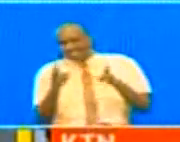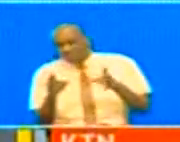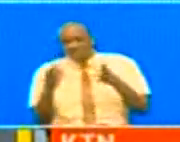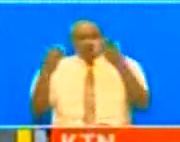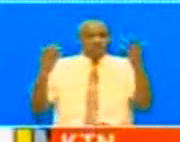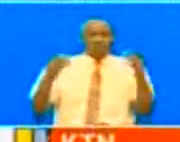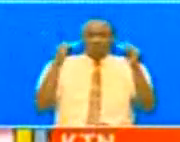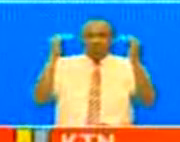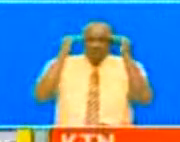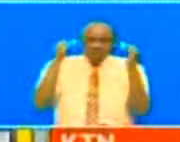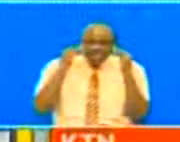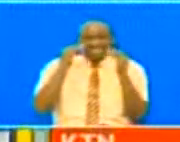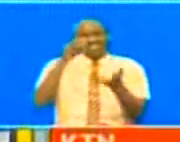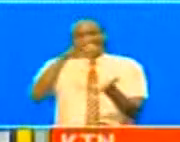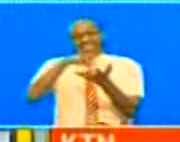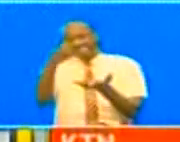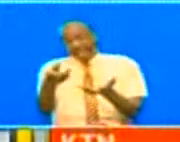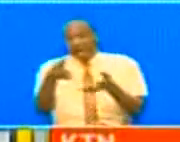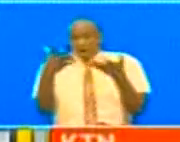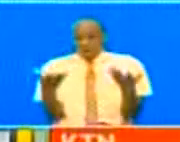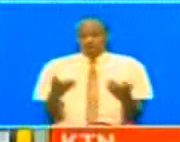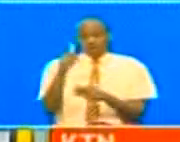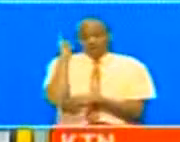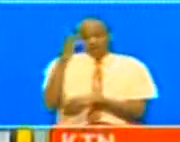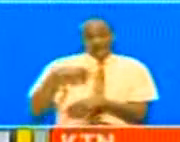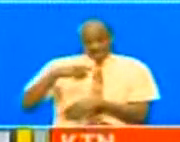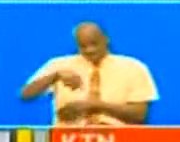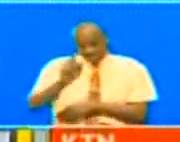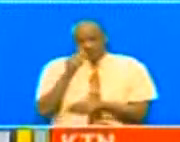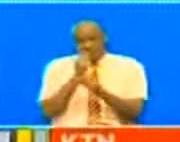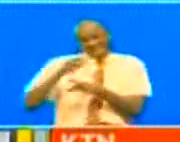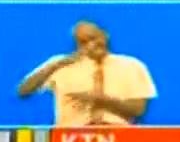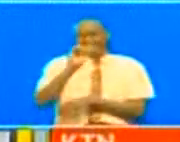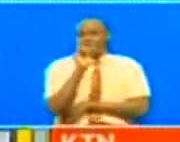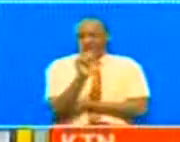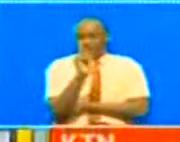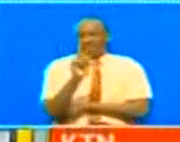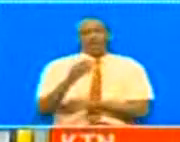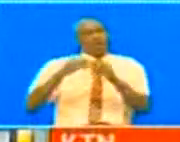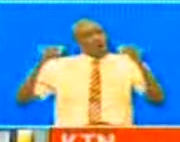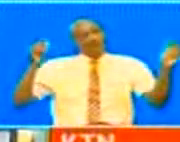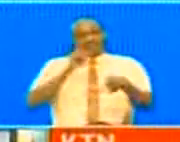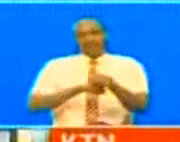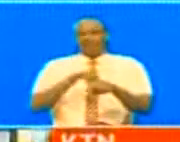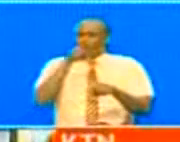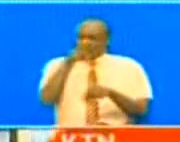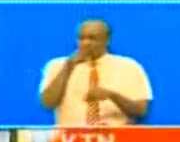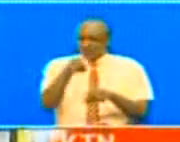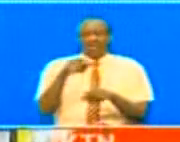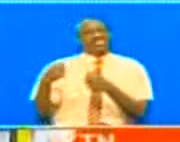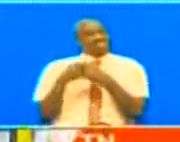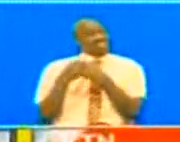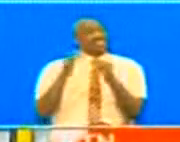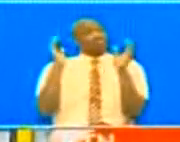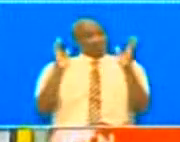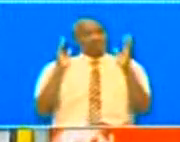pamoja na mahakimu kuhudumu katika eneo moja kwa miaka mingi ni baadhi tu ya mapungufu yanayokumba baadhi ya